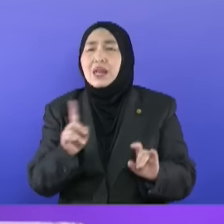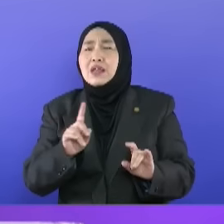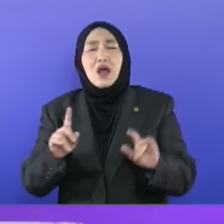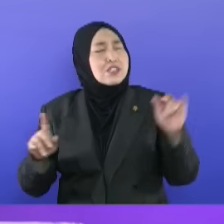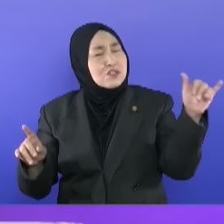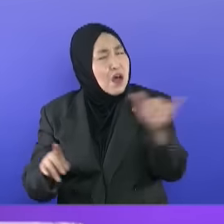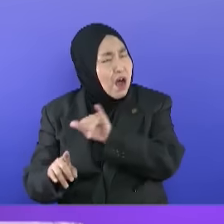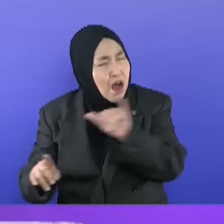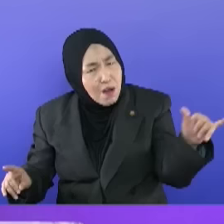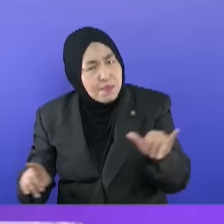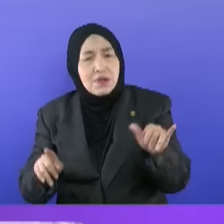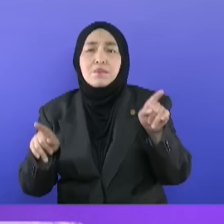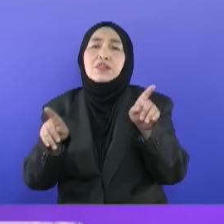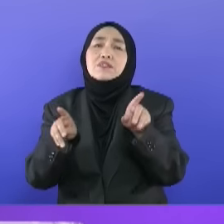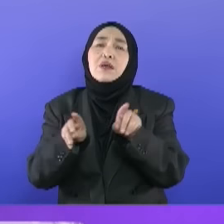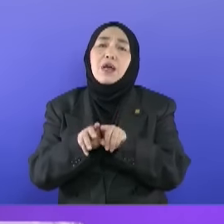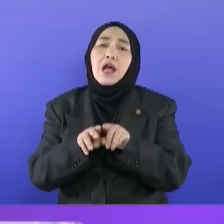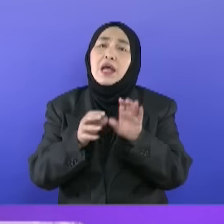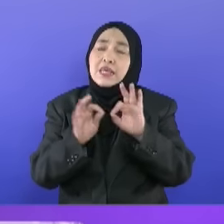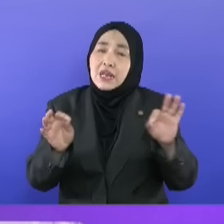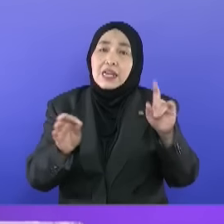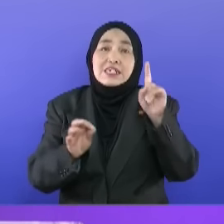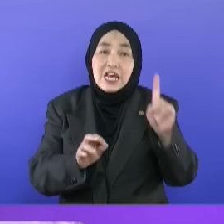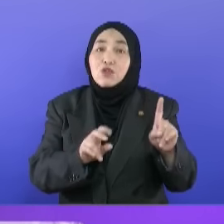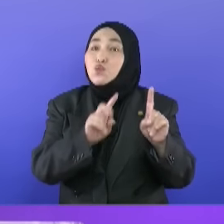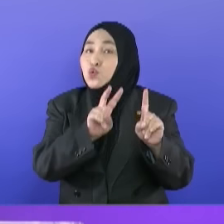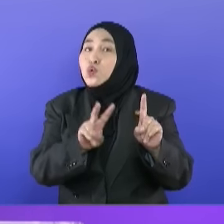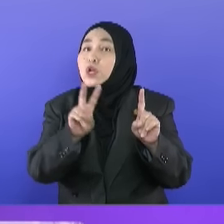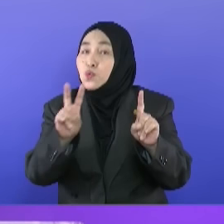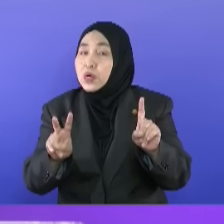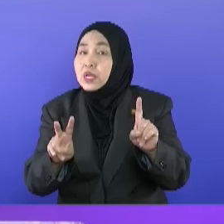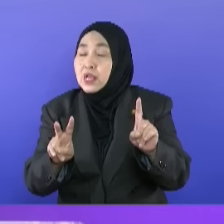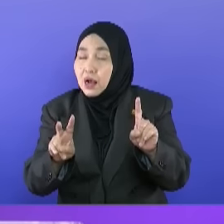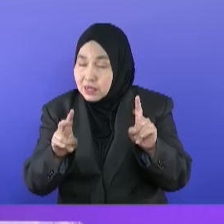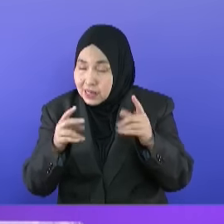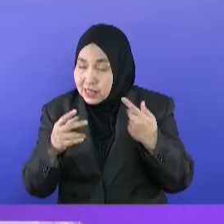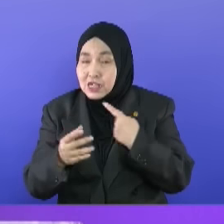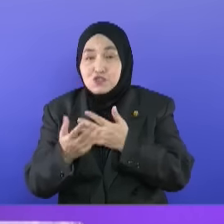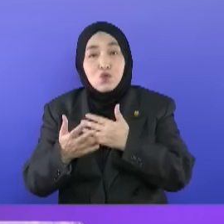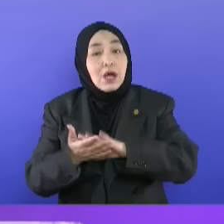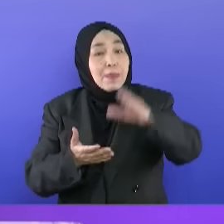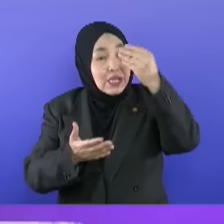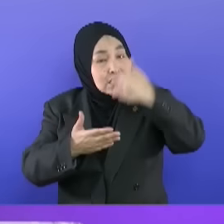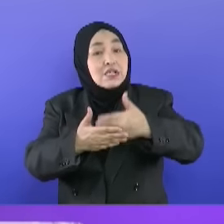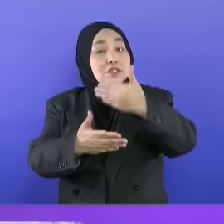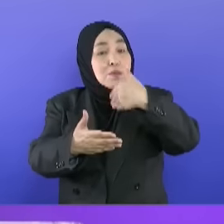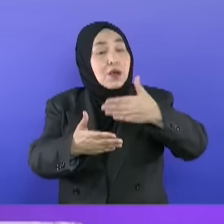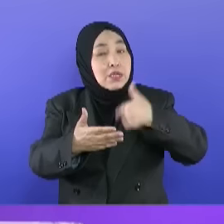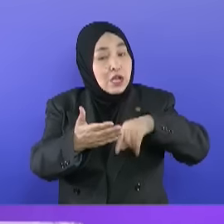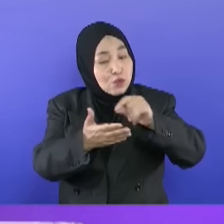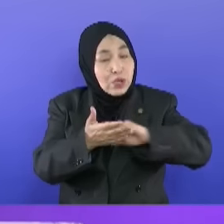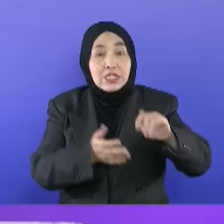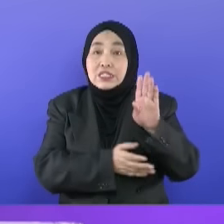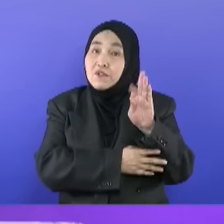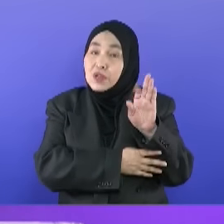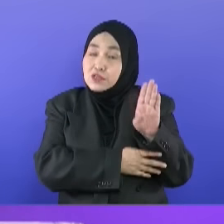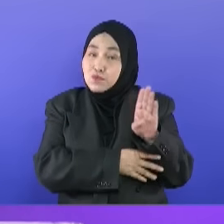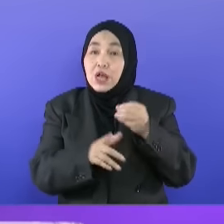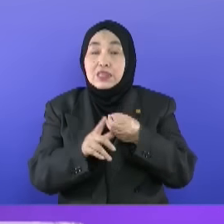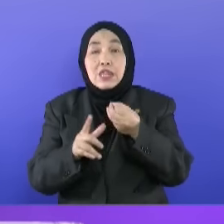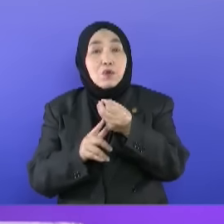sebiji sama seperti ayat 12 du2 yang pernah kita belajar sebelum ini. Tuliskan di Facebook ataupun